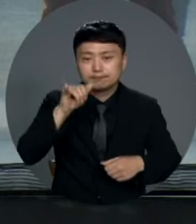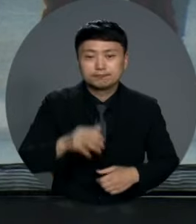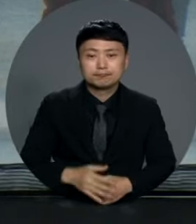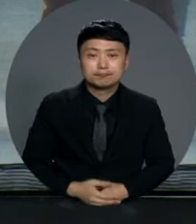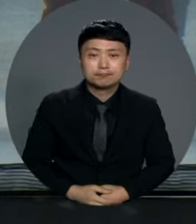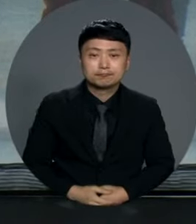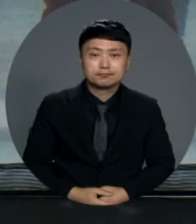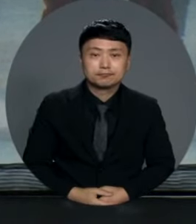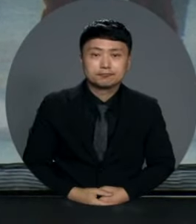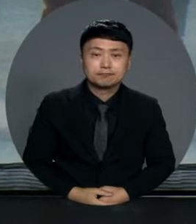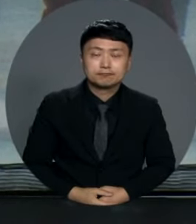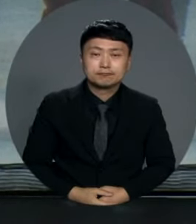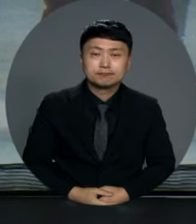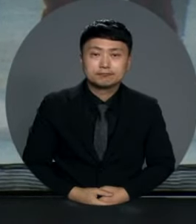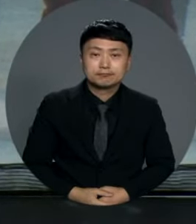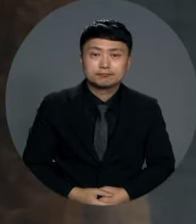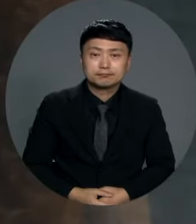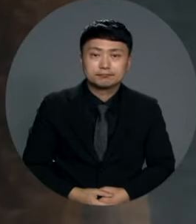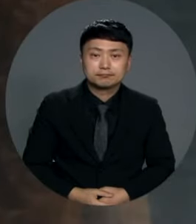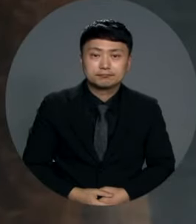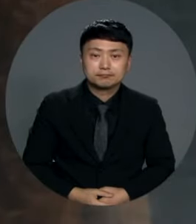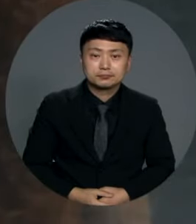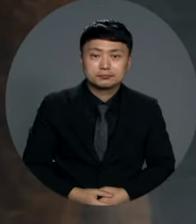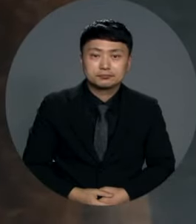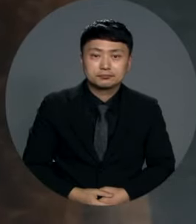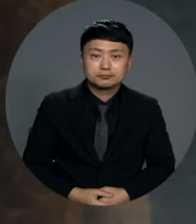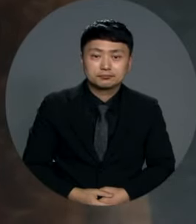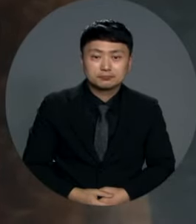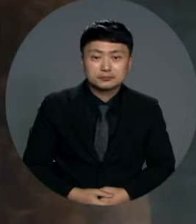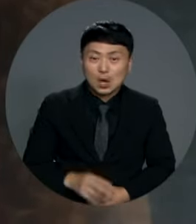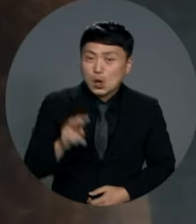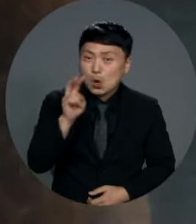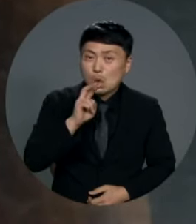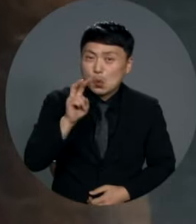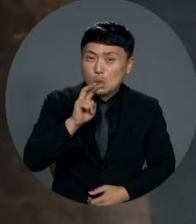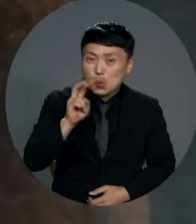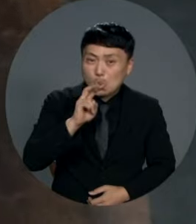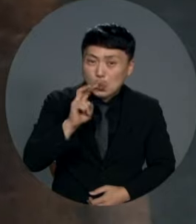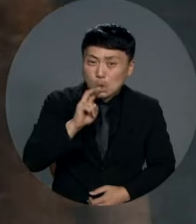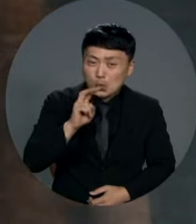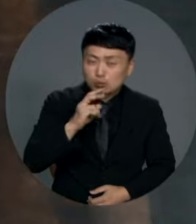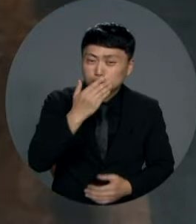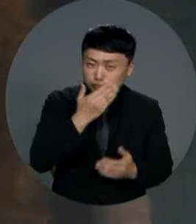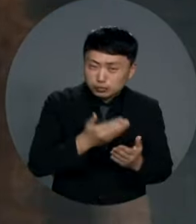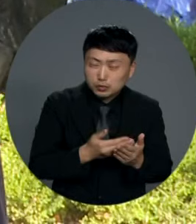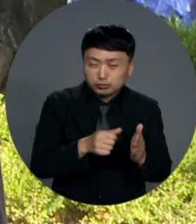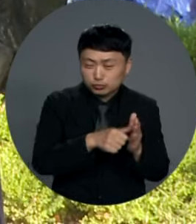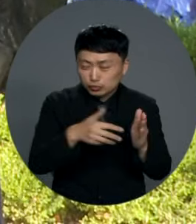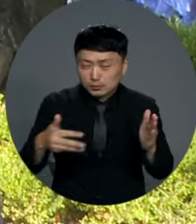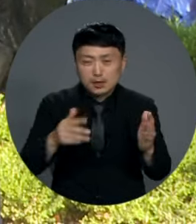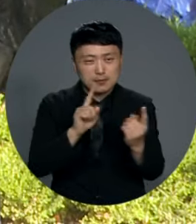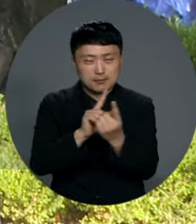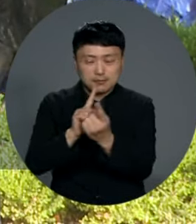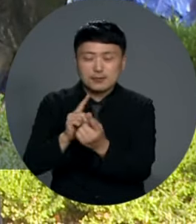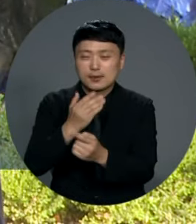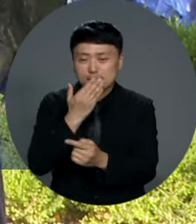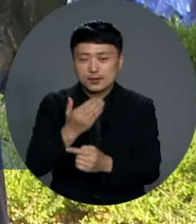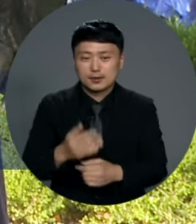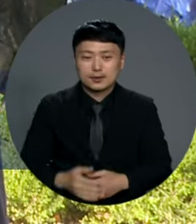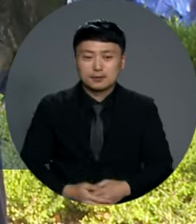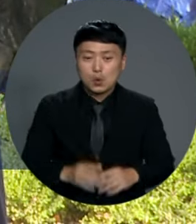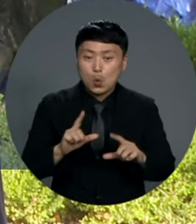테너와 콘트로 같은 평소에 보기 힘든 성가를 만날 좋은 기회입니다 올해 작품의